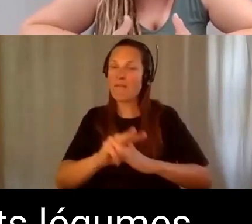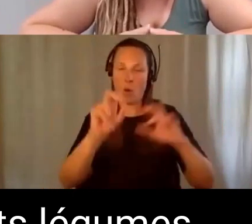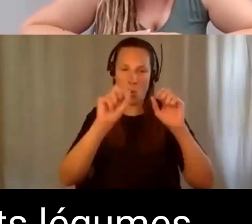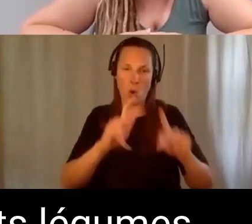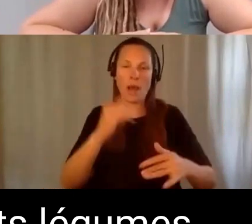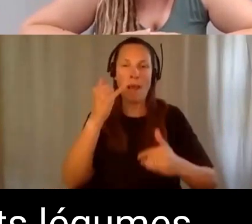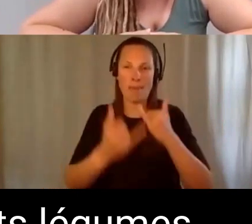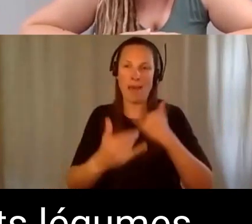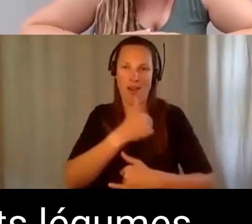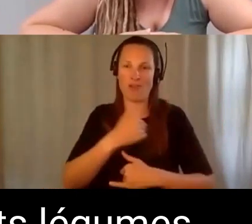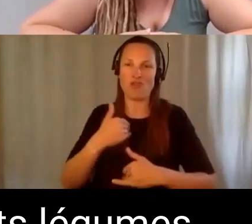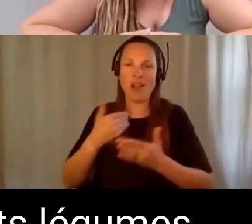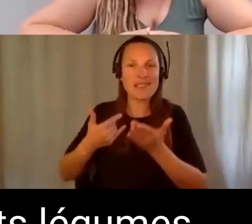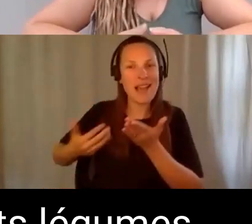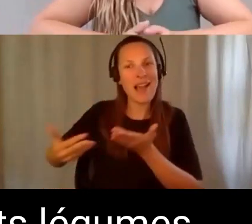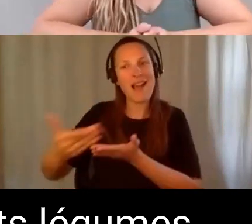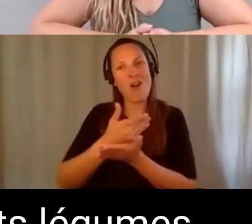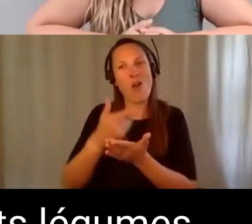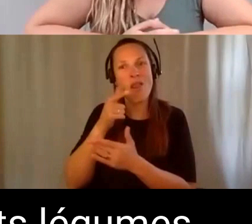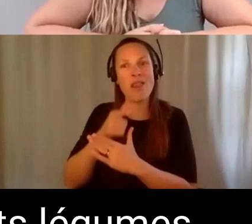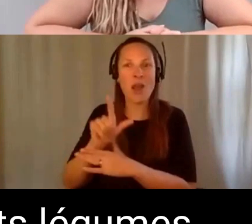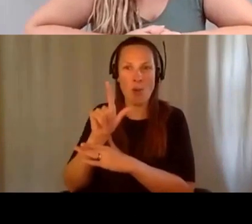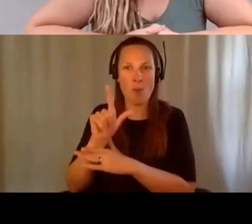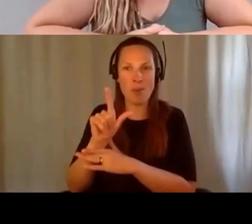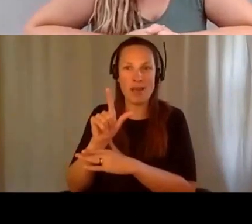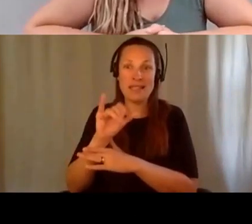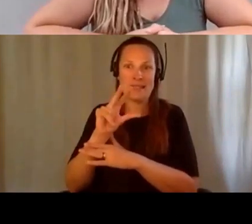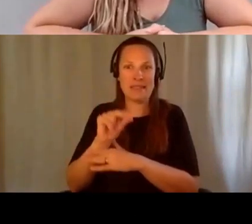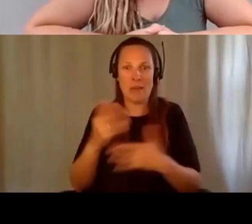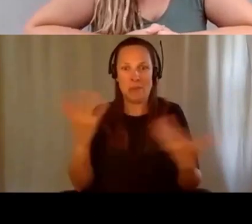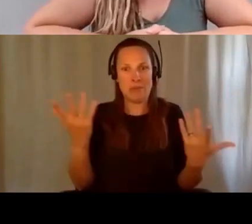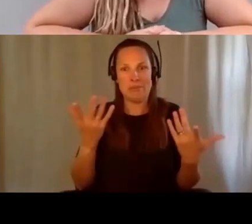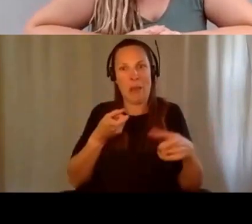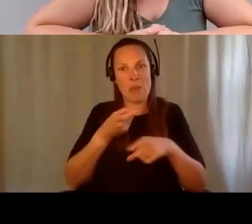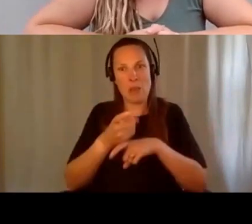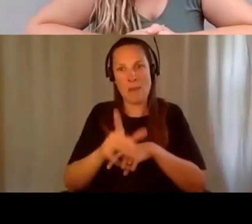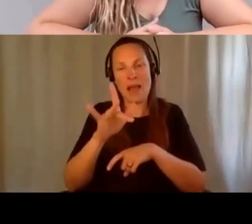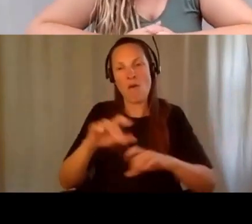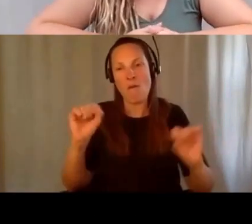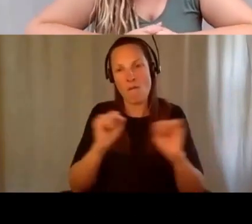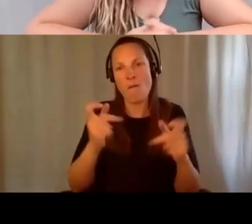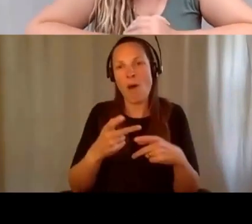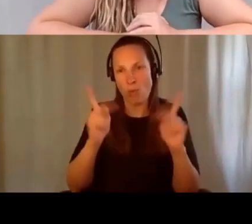petits légumes qui pourraient vraiment souffrir d'être dans ces grands froids-là.